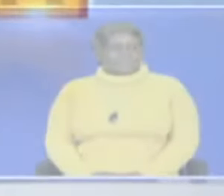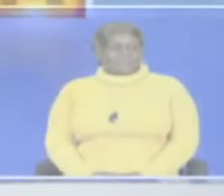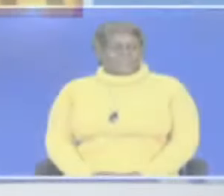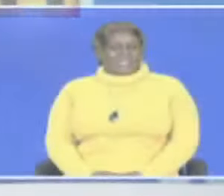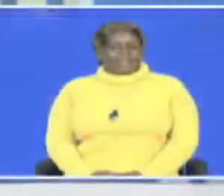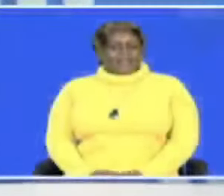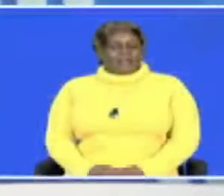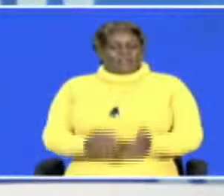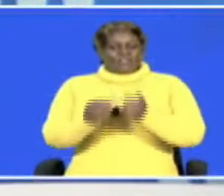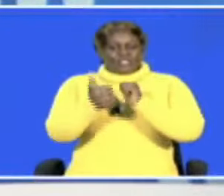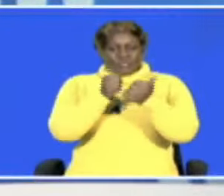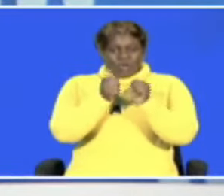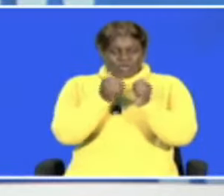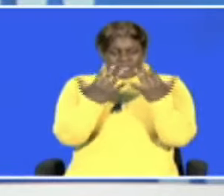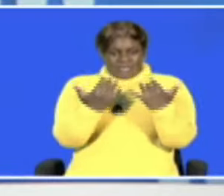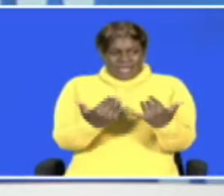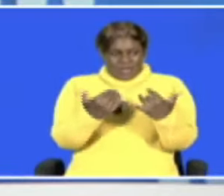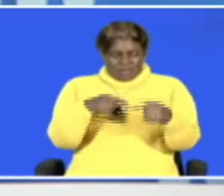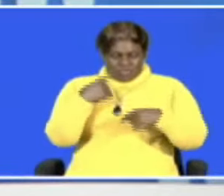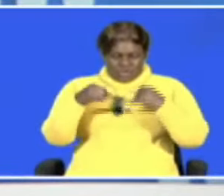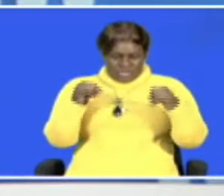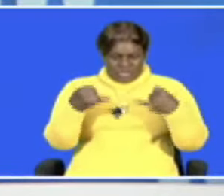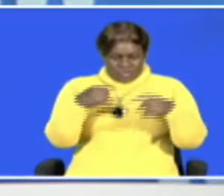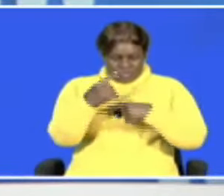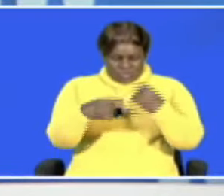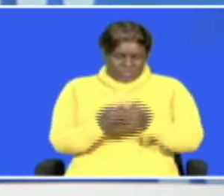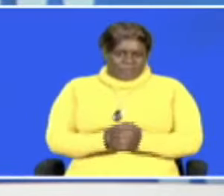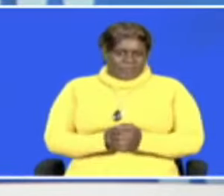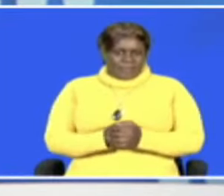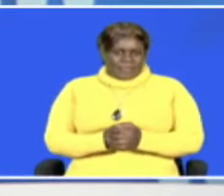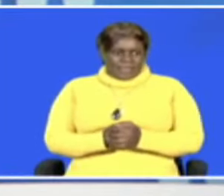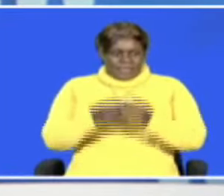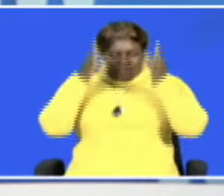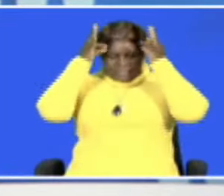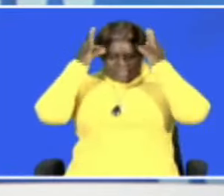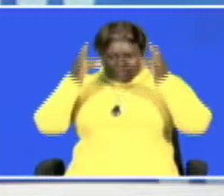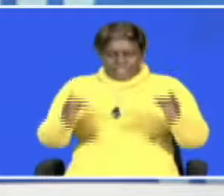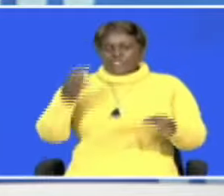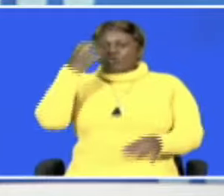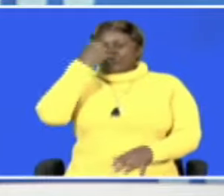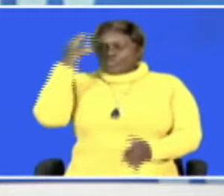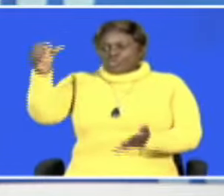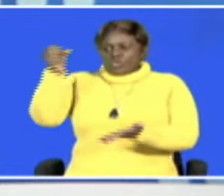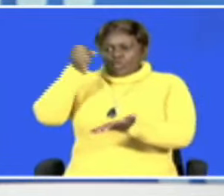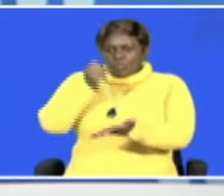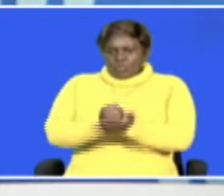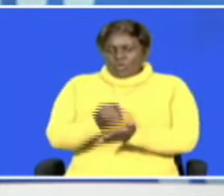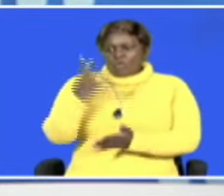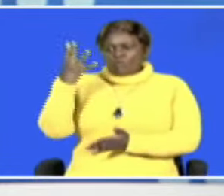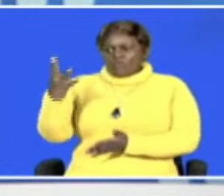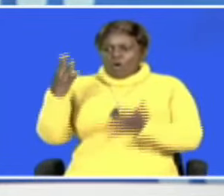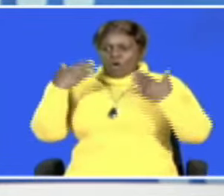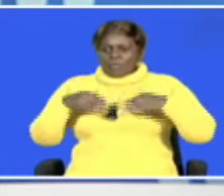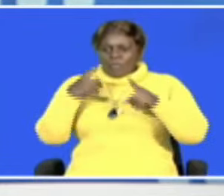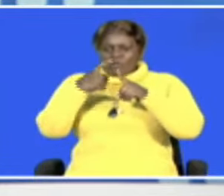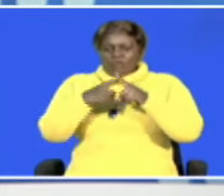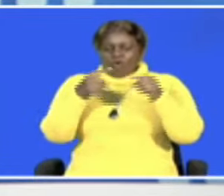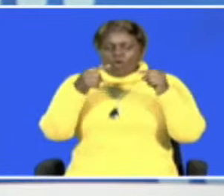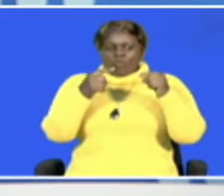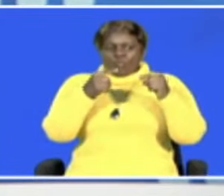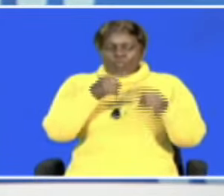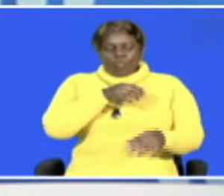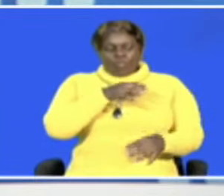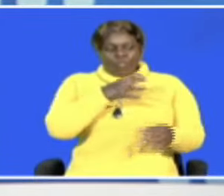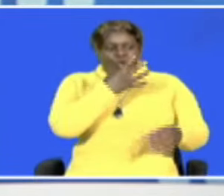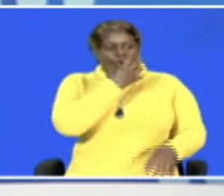Haya, kutoka viwanjani mtazamaji, tuendelee na taarifa hizi, na ni kwamba hatua ya Rais William Ruto ya kuteua washirika wanne kutoka upande wa kiongozi